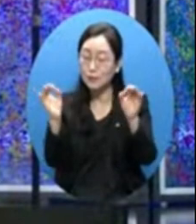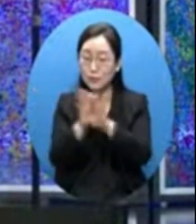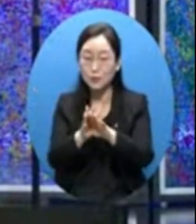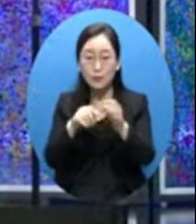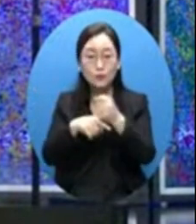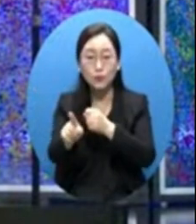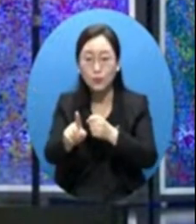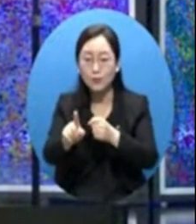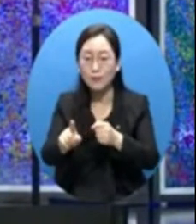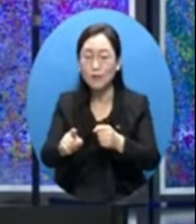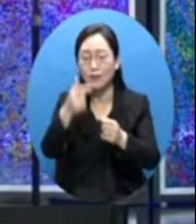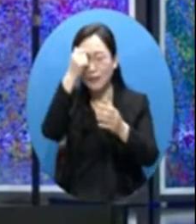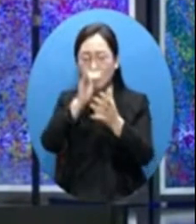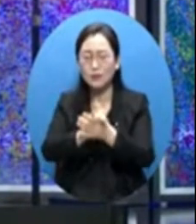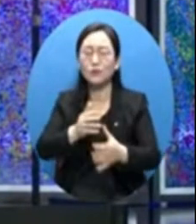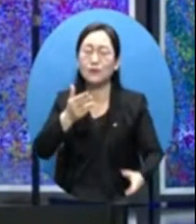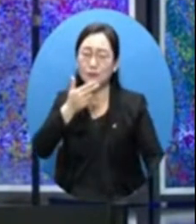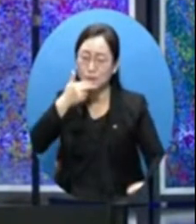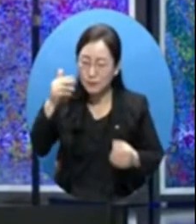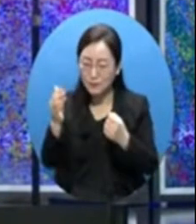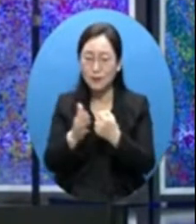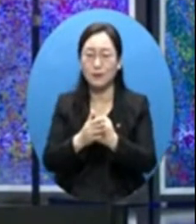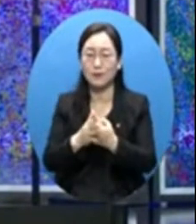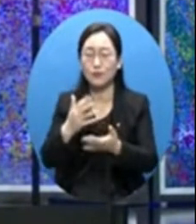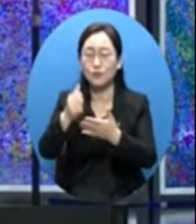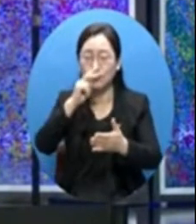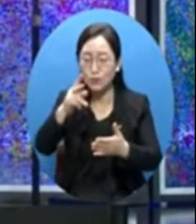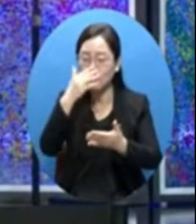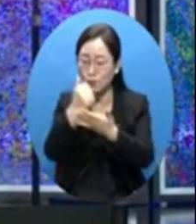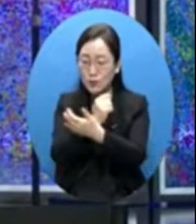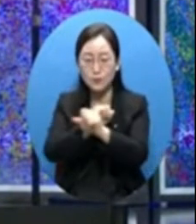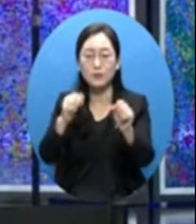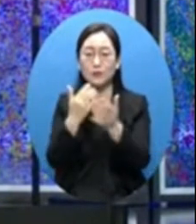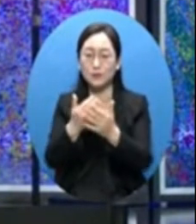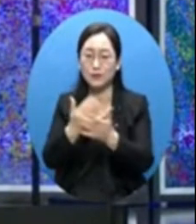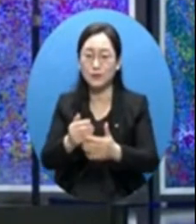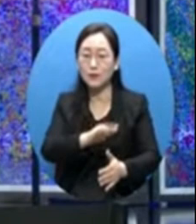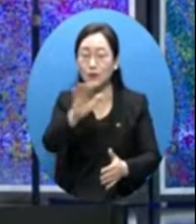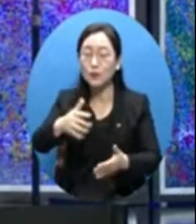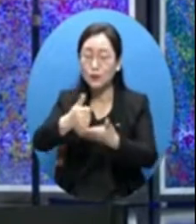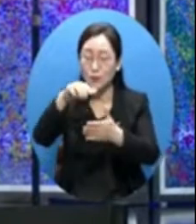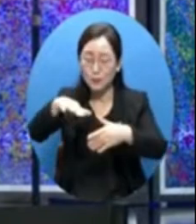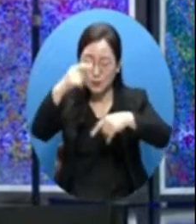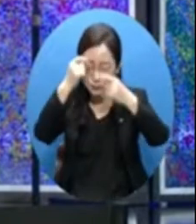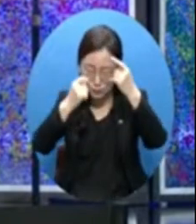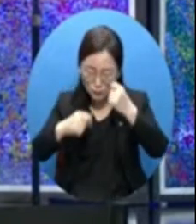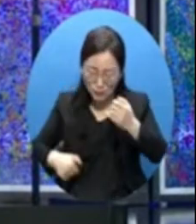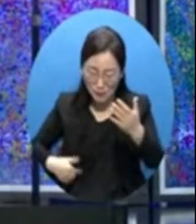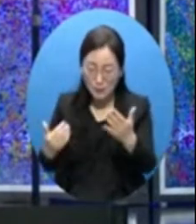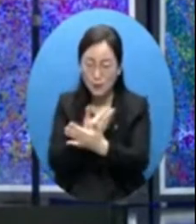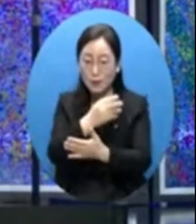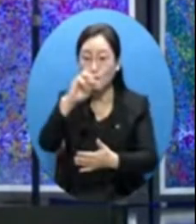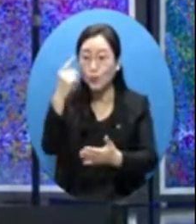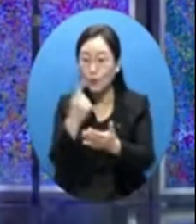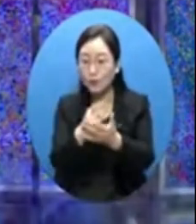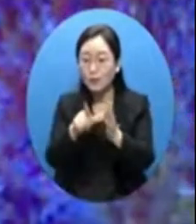우리가 기도하지 않아서 다가온 것이오니 주여 우리 죄를 용서하여 주시고 우리가 주 앞에 눈물로 회개하고 돌아올 때 주여 다시금 제2의